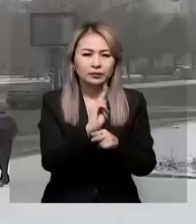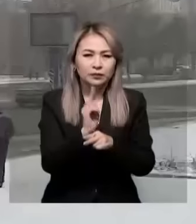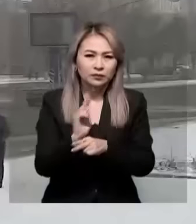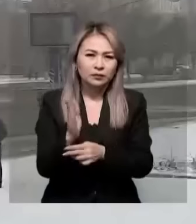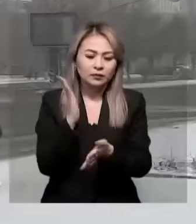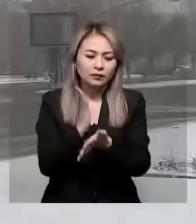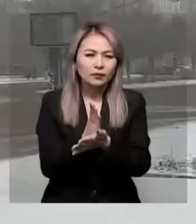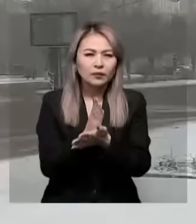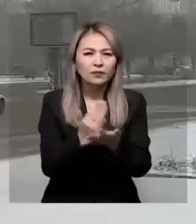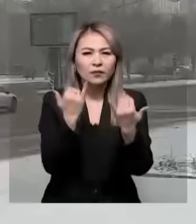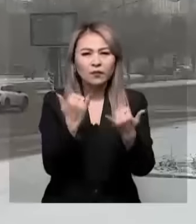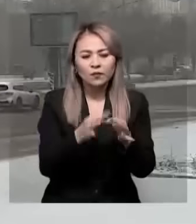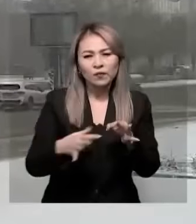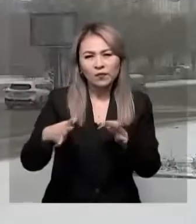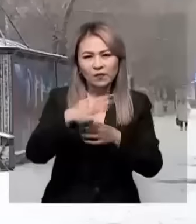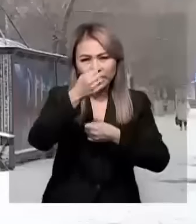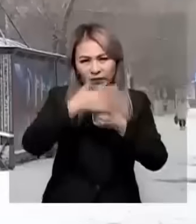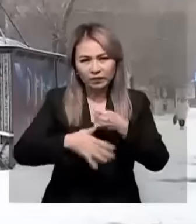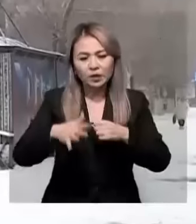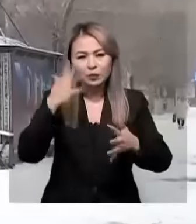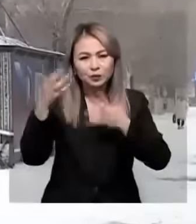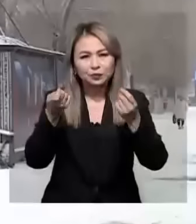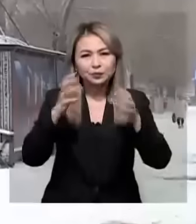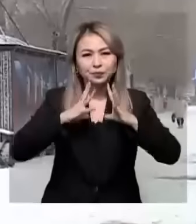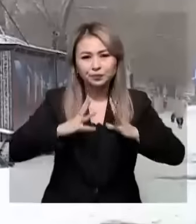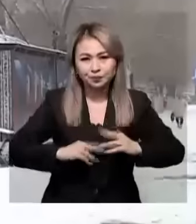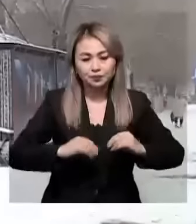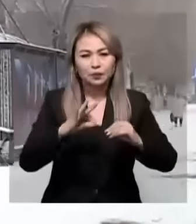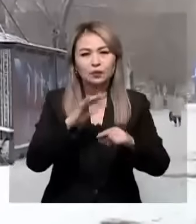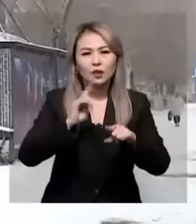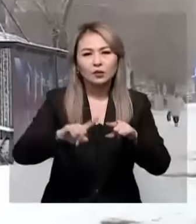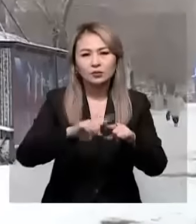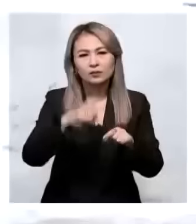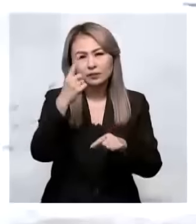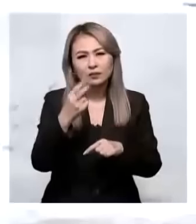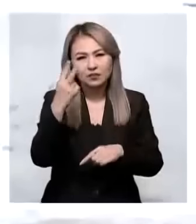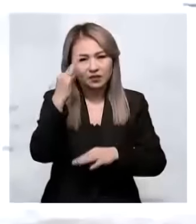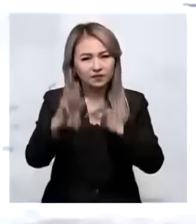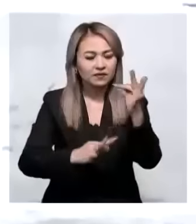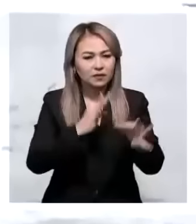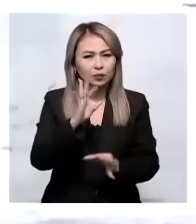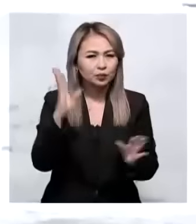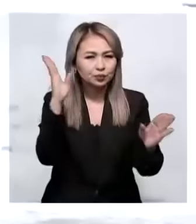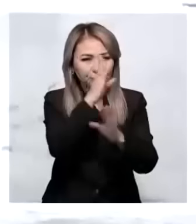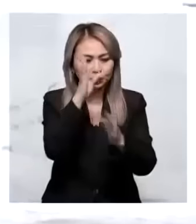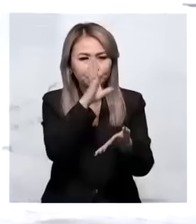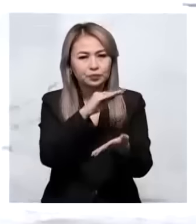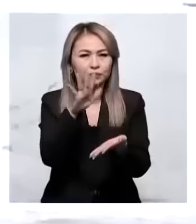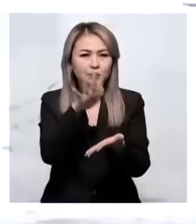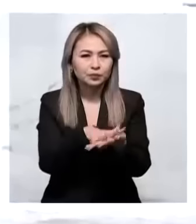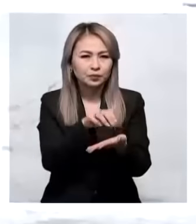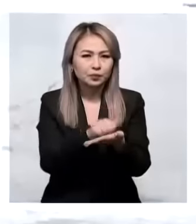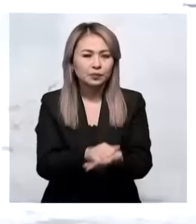жатыр. Қазір облыс орталығында боран басылды. Дегенмен мамандар алдағы бірер тәулікте тағы да ауа райының бұзылуы мүмкін деп